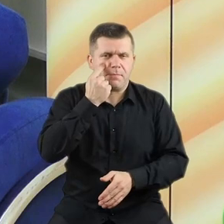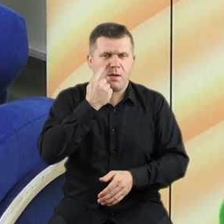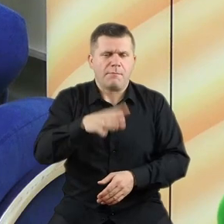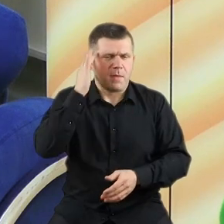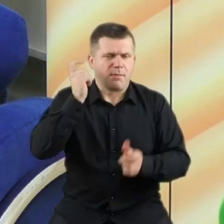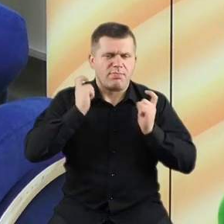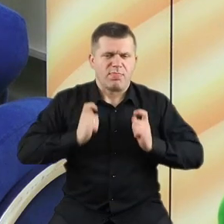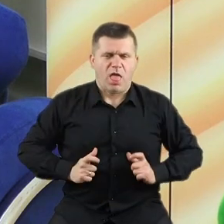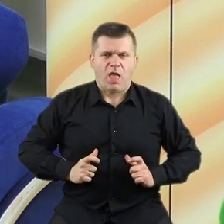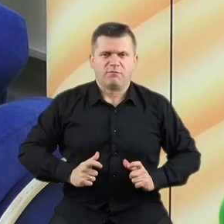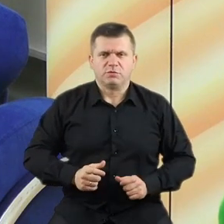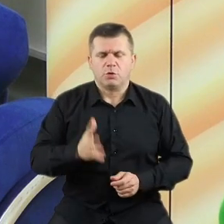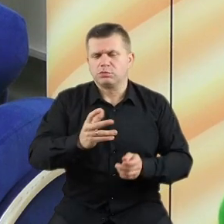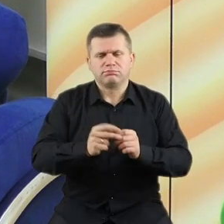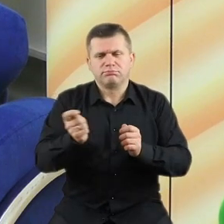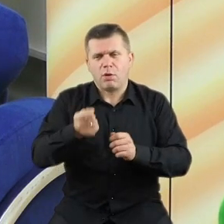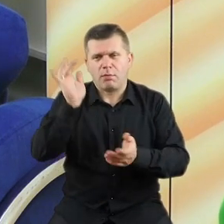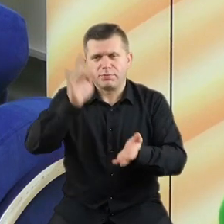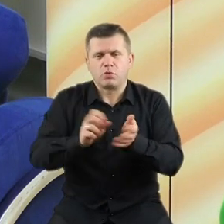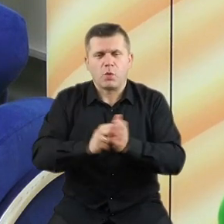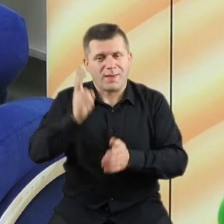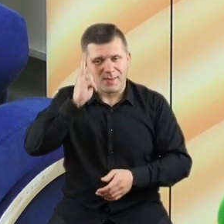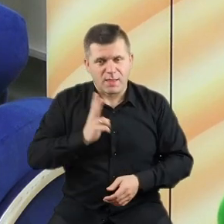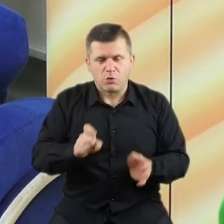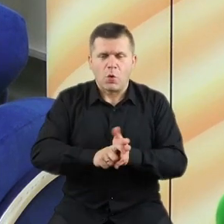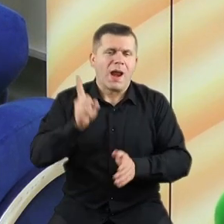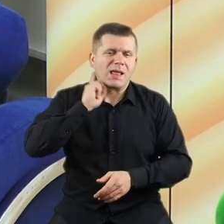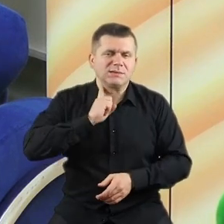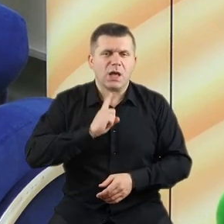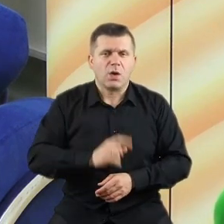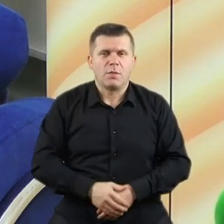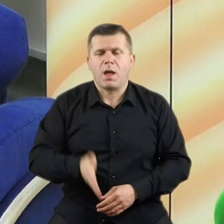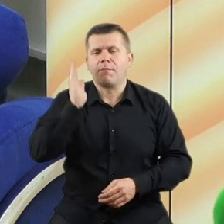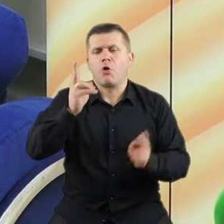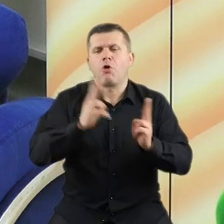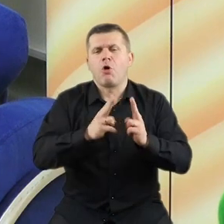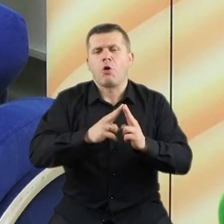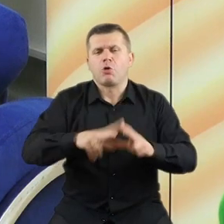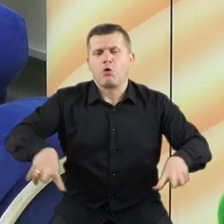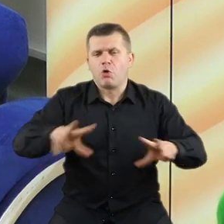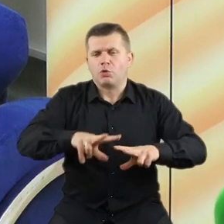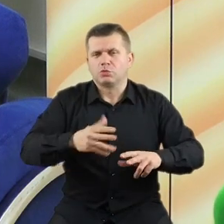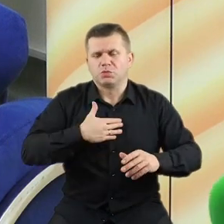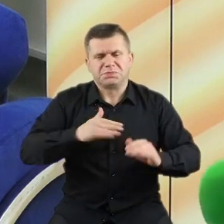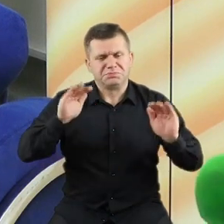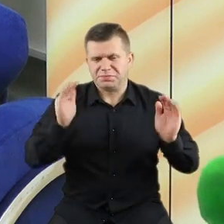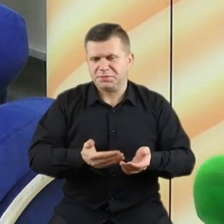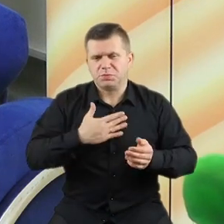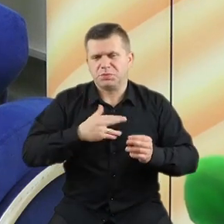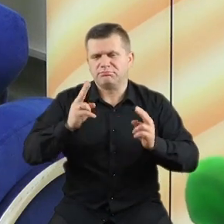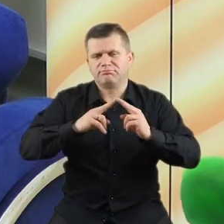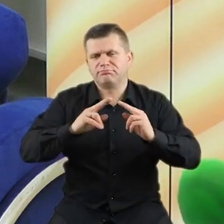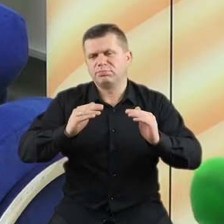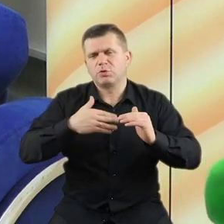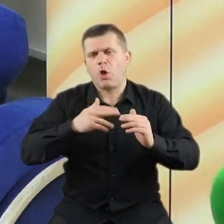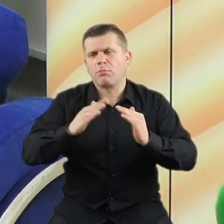bo oni mieszkali na wsi, więc ona chyba pojechała już do internatu, pojechała do liceum, a potem no, jakby ten kontakt z rodziną się zerwał,